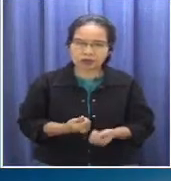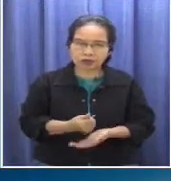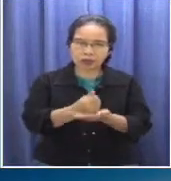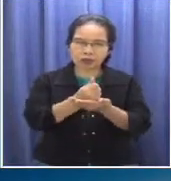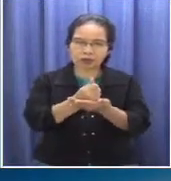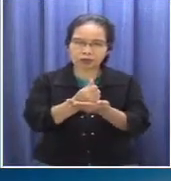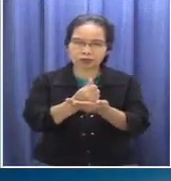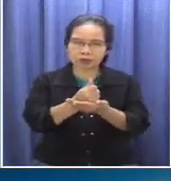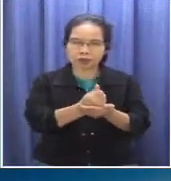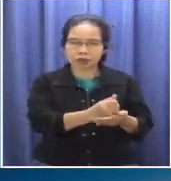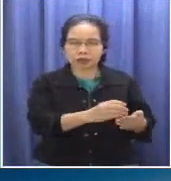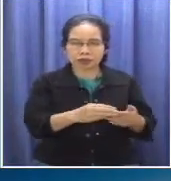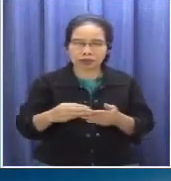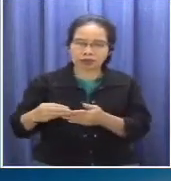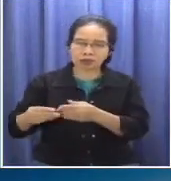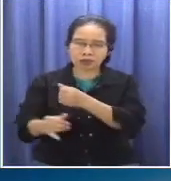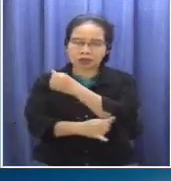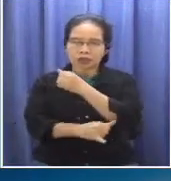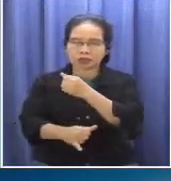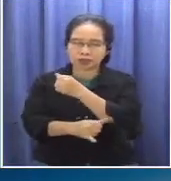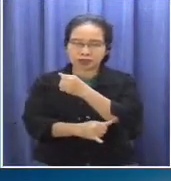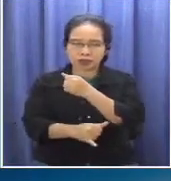bawat namumuno sa mga bansa.